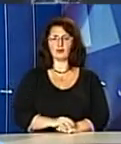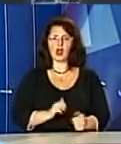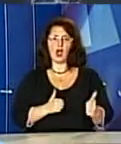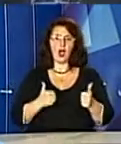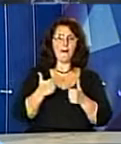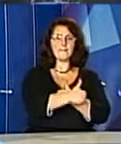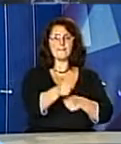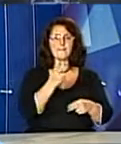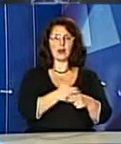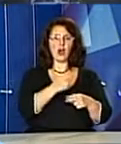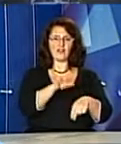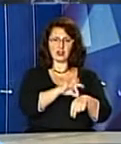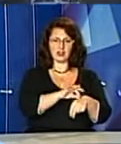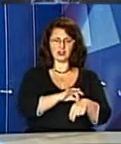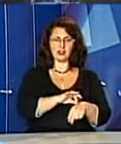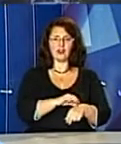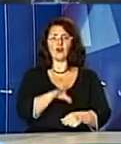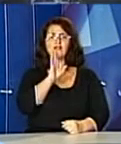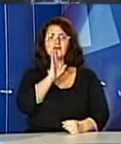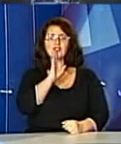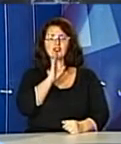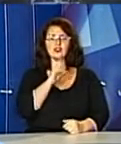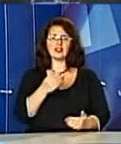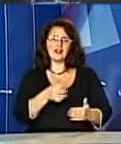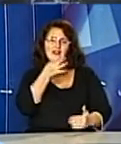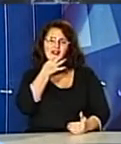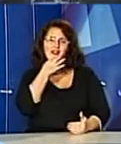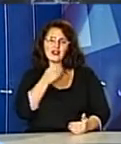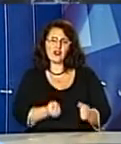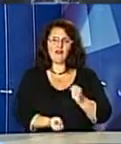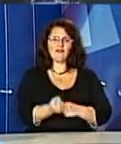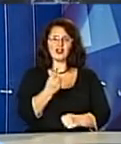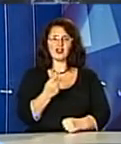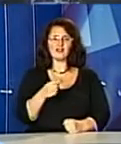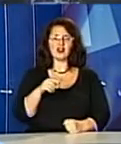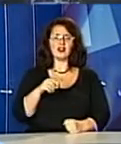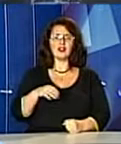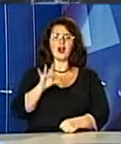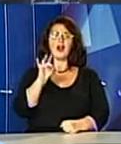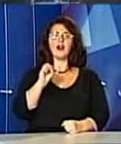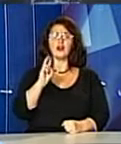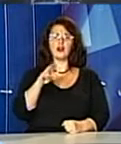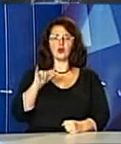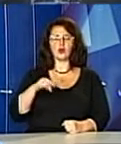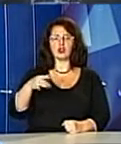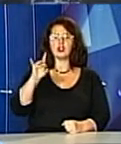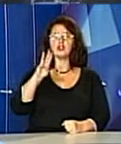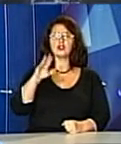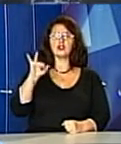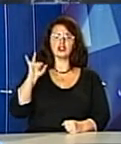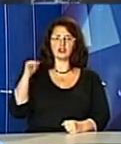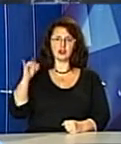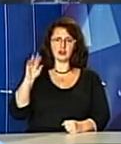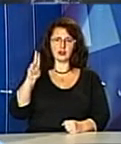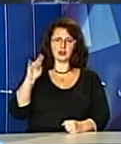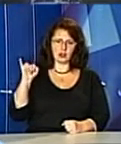Профілактика для жінок. У Львові тривають дні профілактики та раннього виявлення патології шийки матки та грудної залози. Така акція в місті